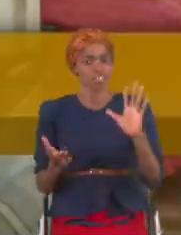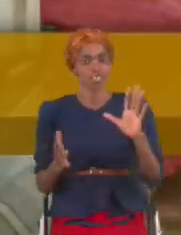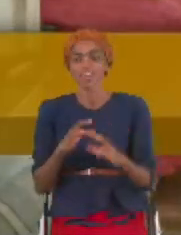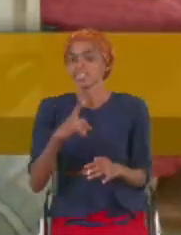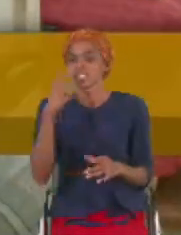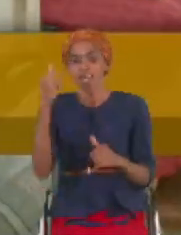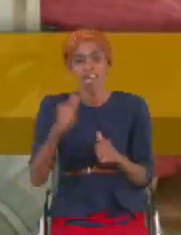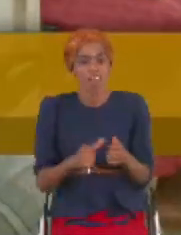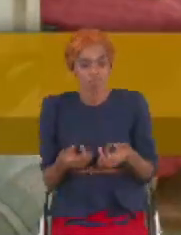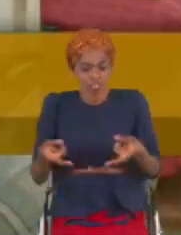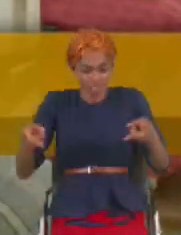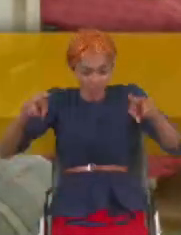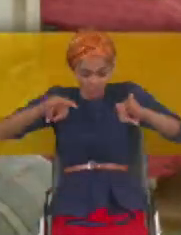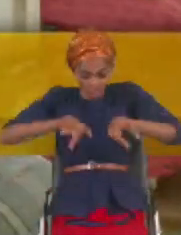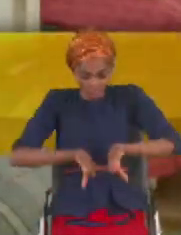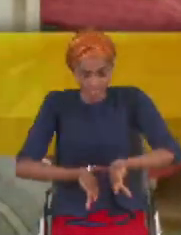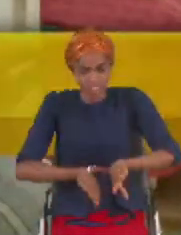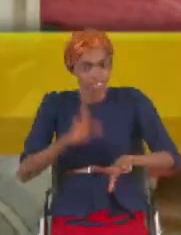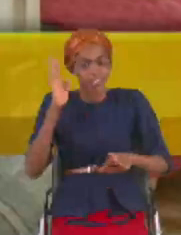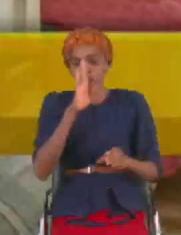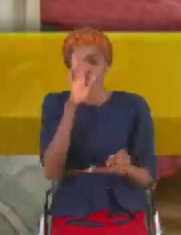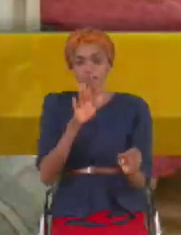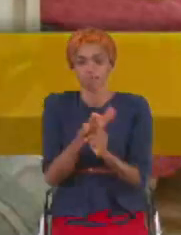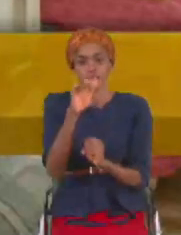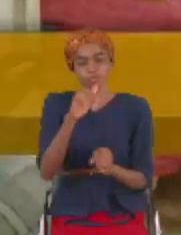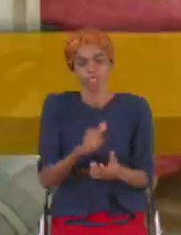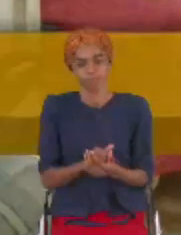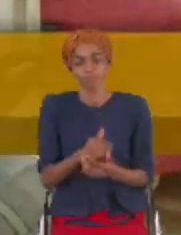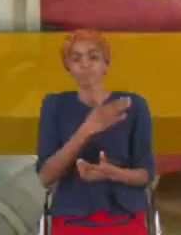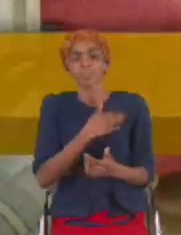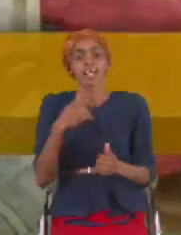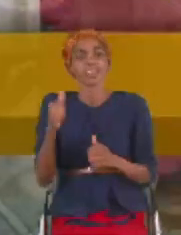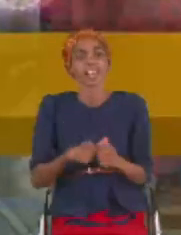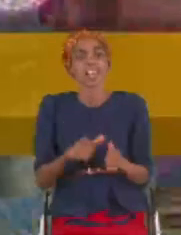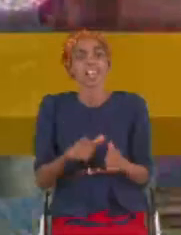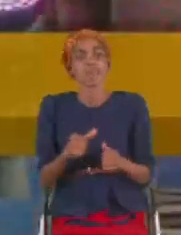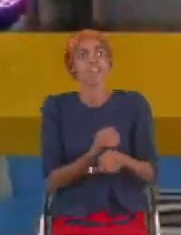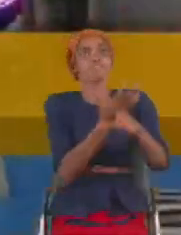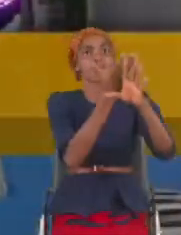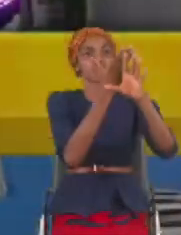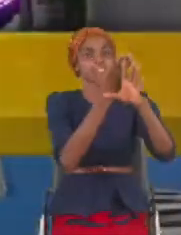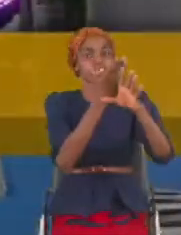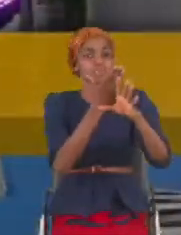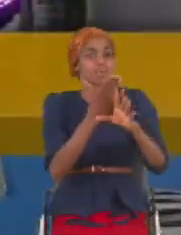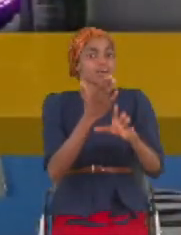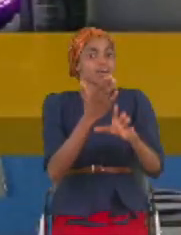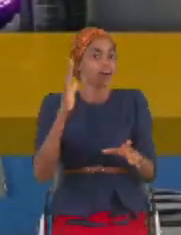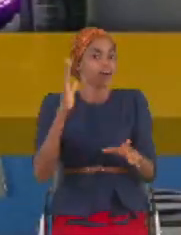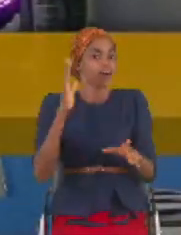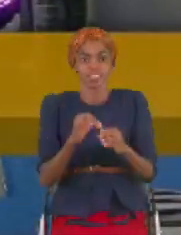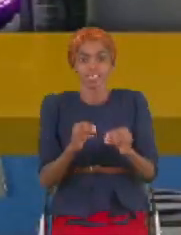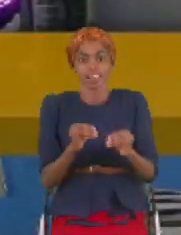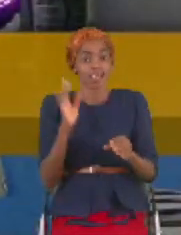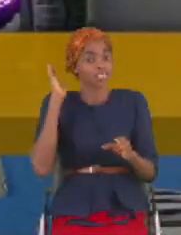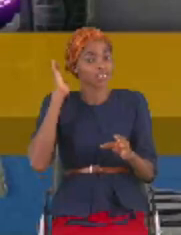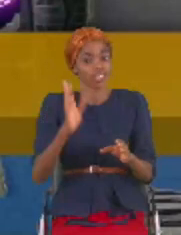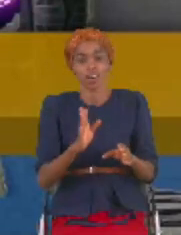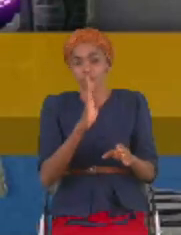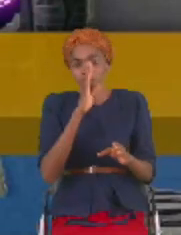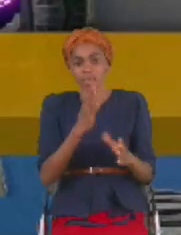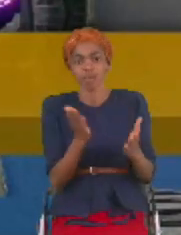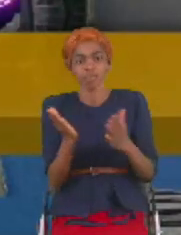le que 3,5 tout vallée sera rabaissé et tout mon taille